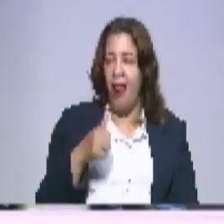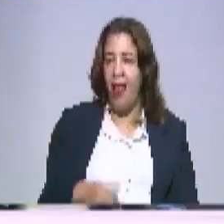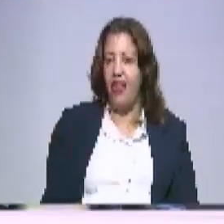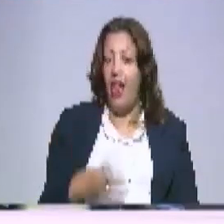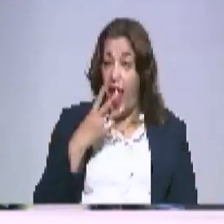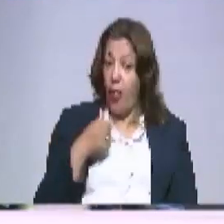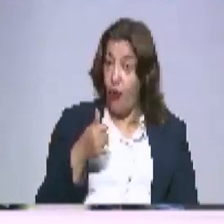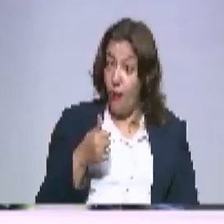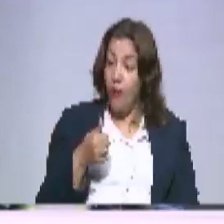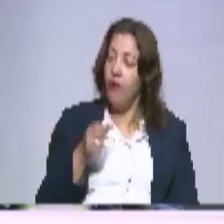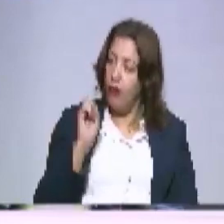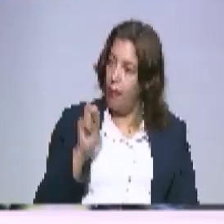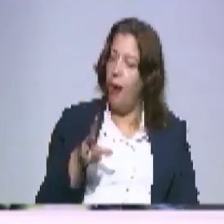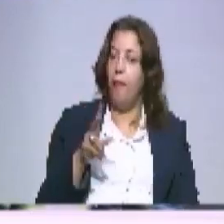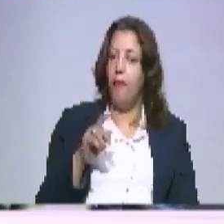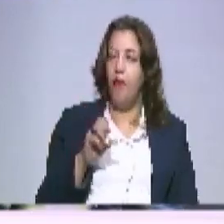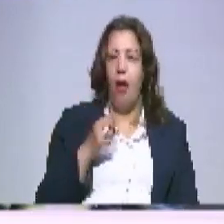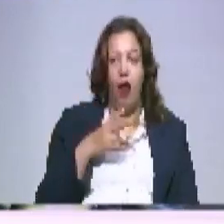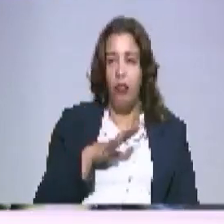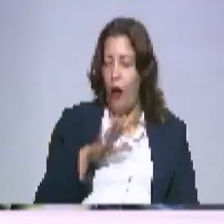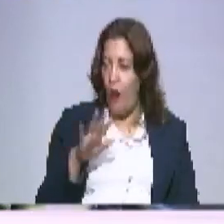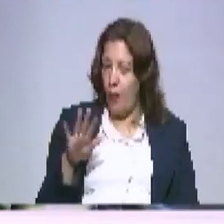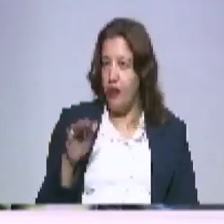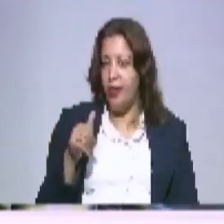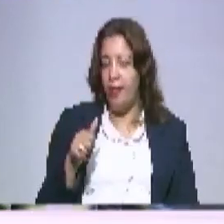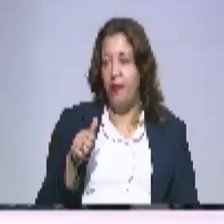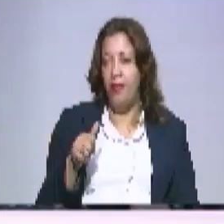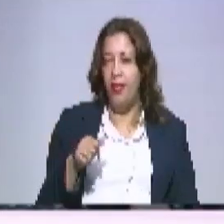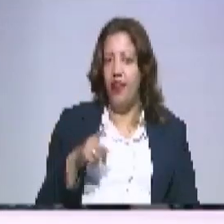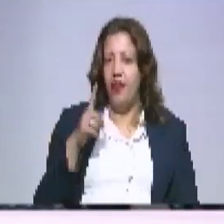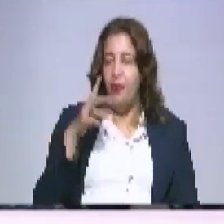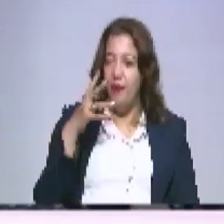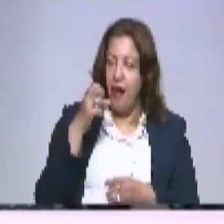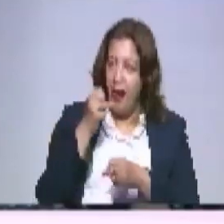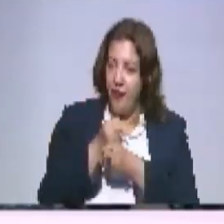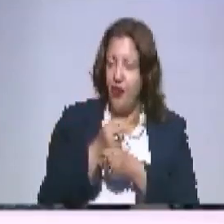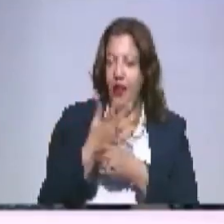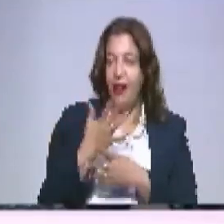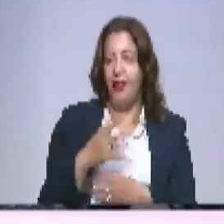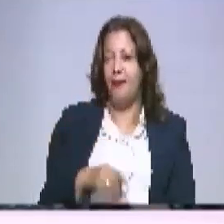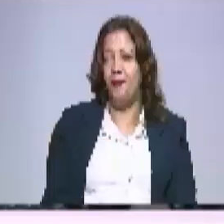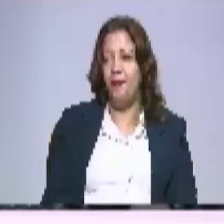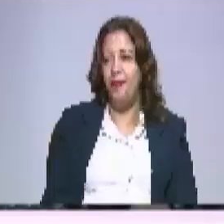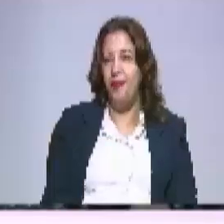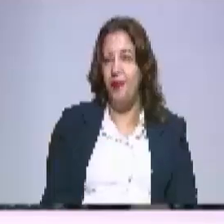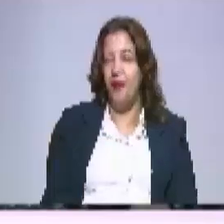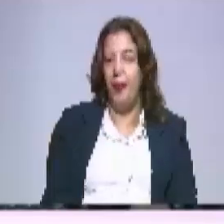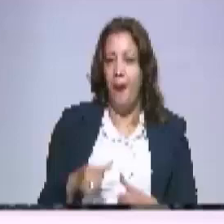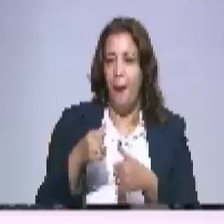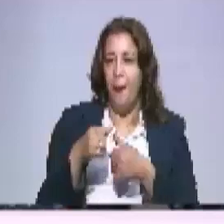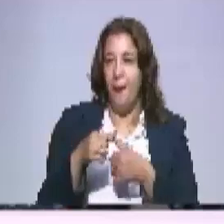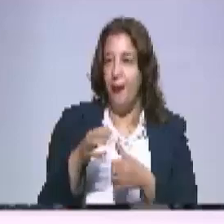حلو كده، خلاص كده خلصنا خالص. جميل، تسلم ايدك. كده خلاص فاضل لنا